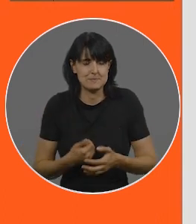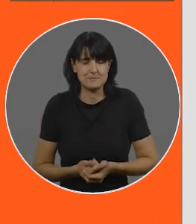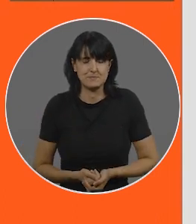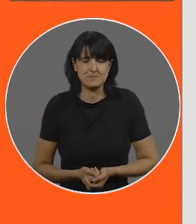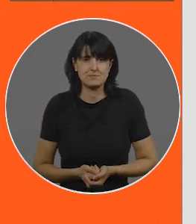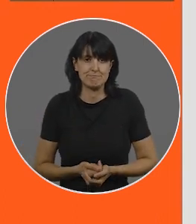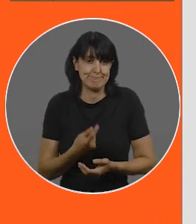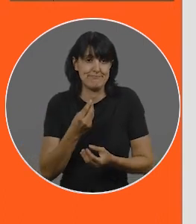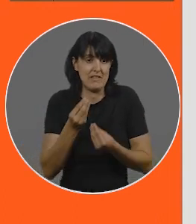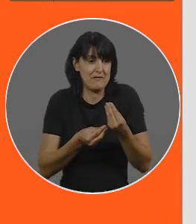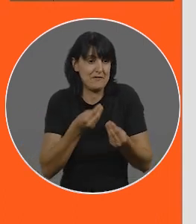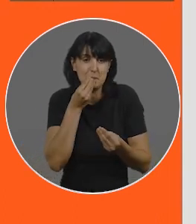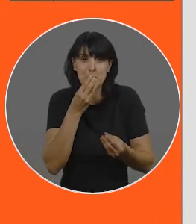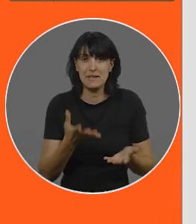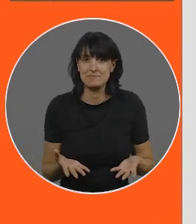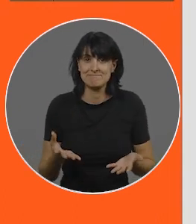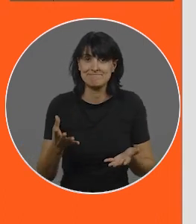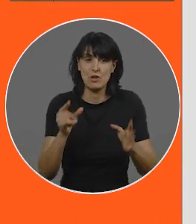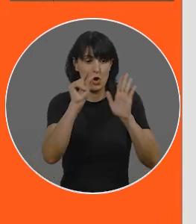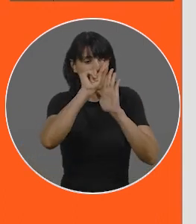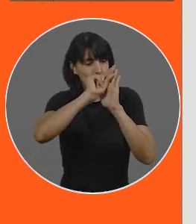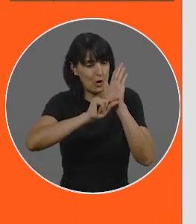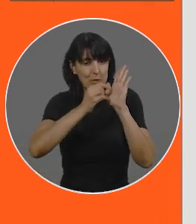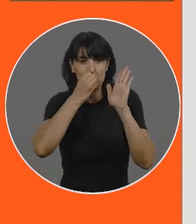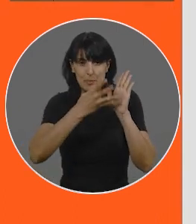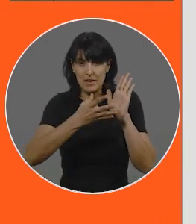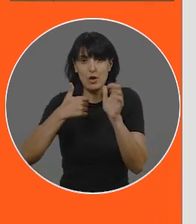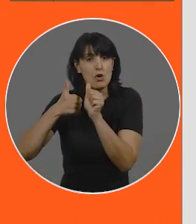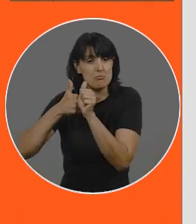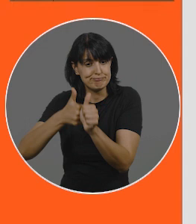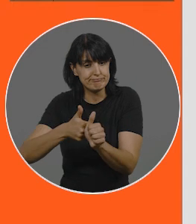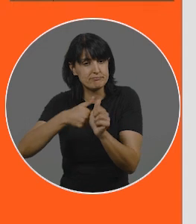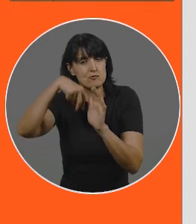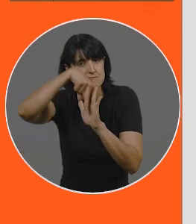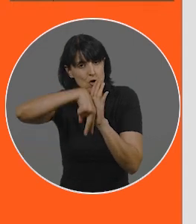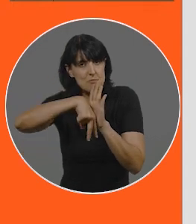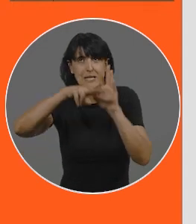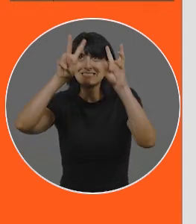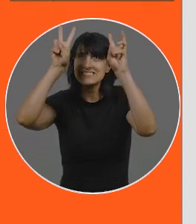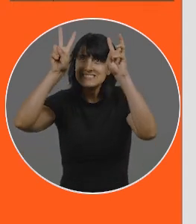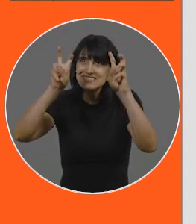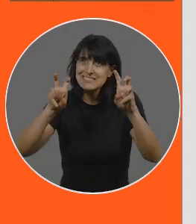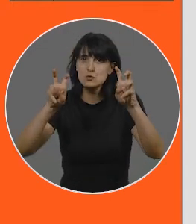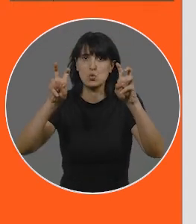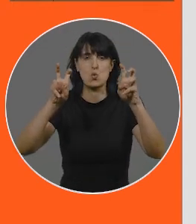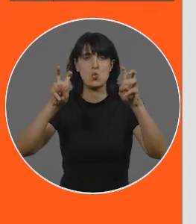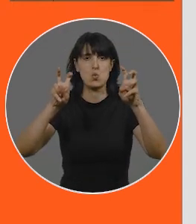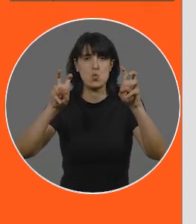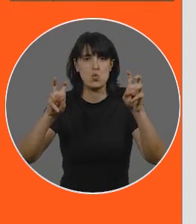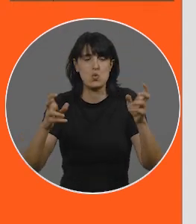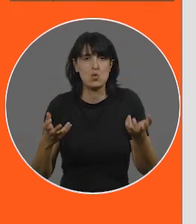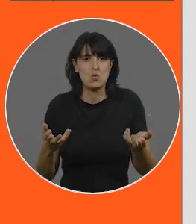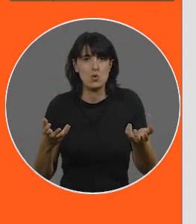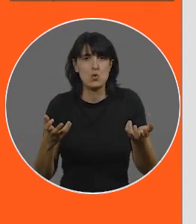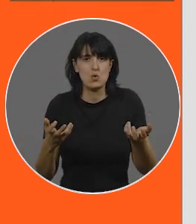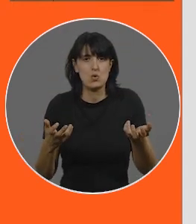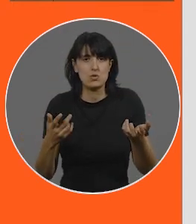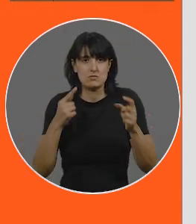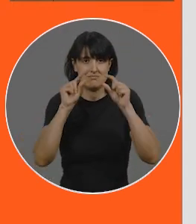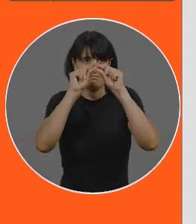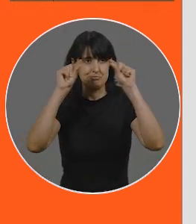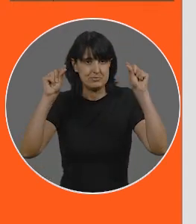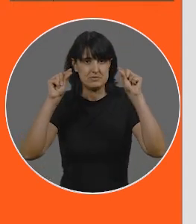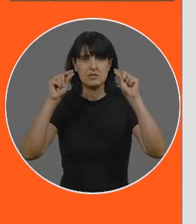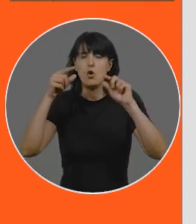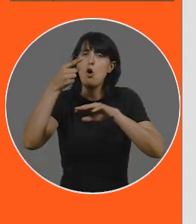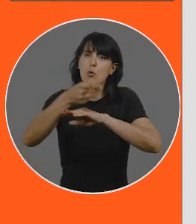això? Doncs fent-ho bé, codificant bé. Hi ha uns estàndards que s'han de seguir. Li has de posar un títol,